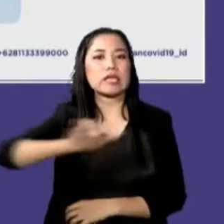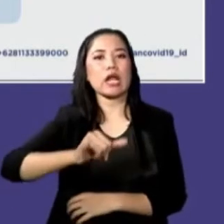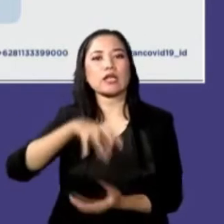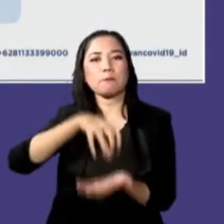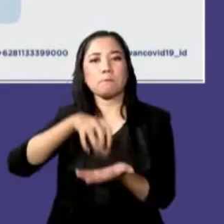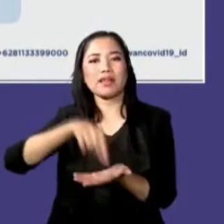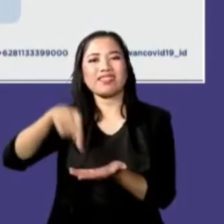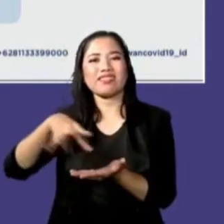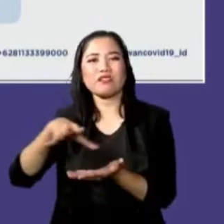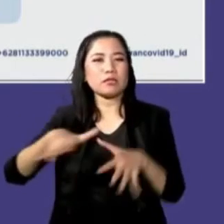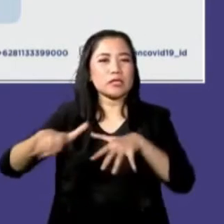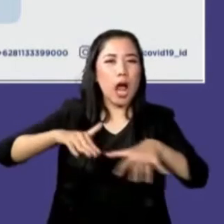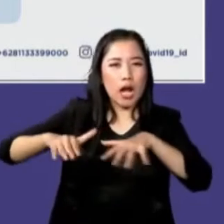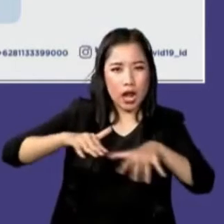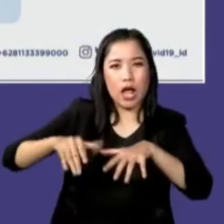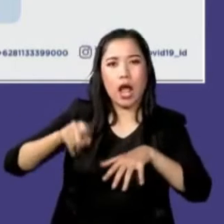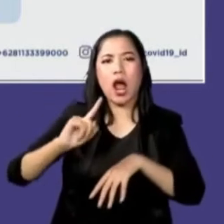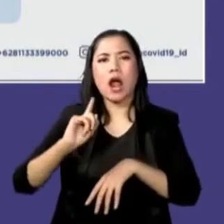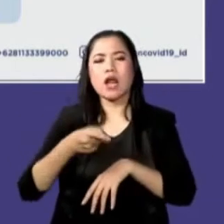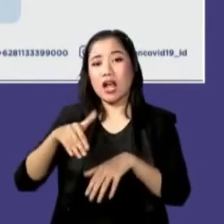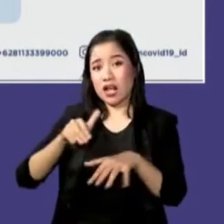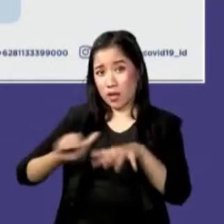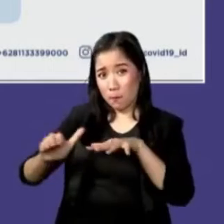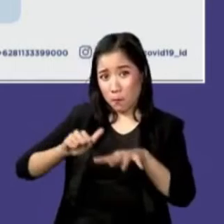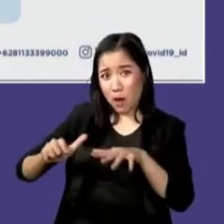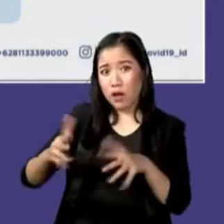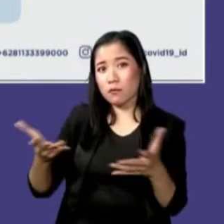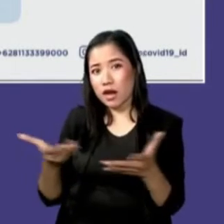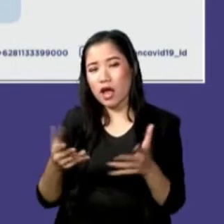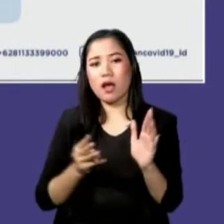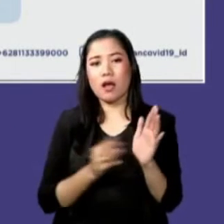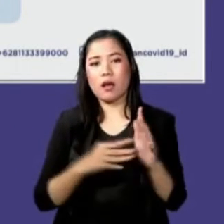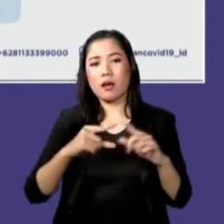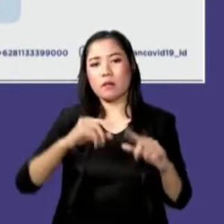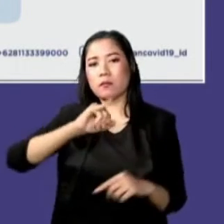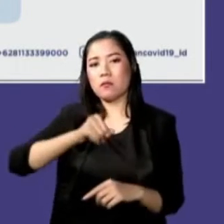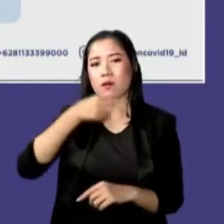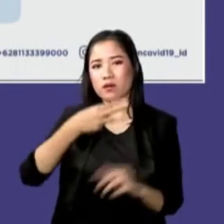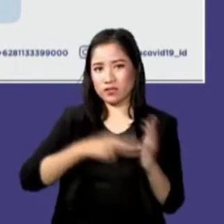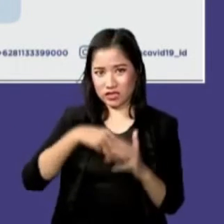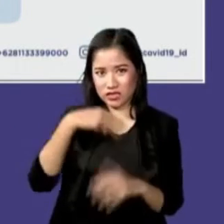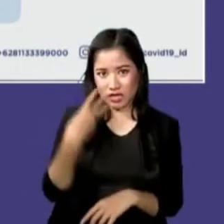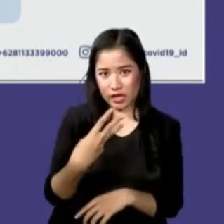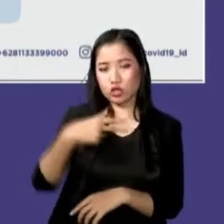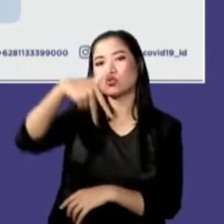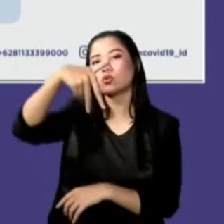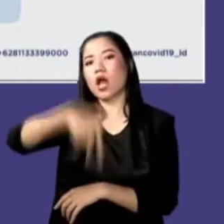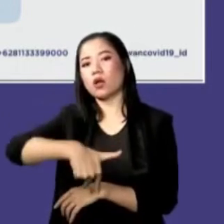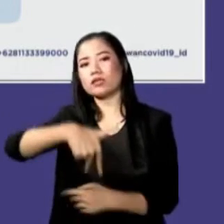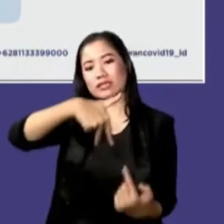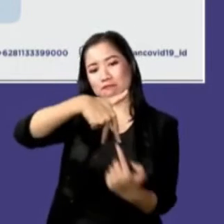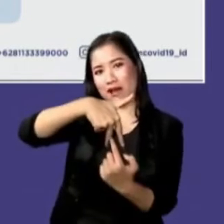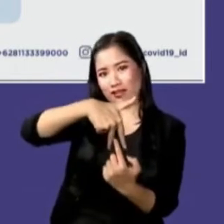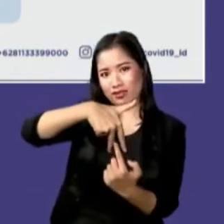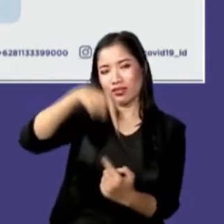pada daerah-daerah terdampak bencana, salah satunya gempa yang mengguncang Majene, Sulawesi Barat.